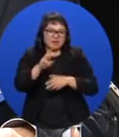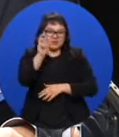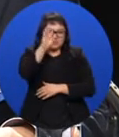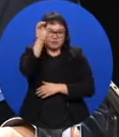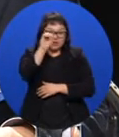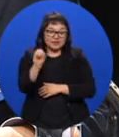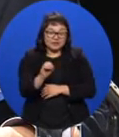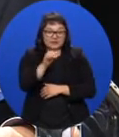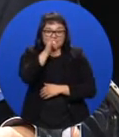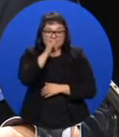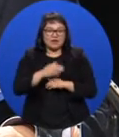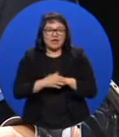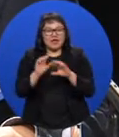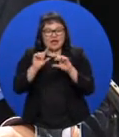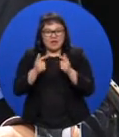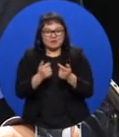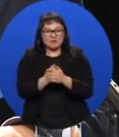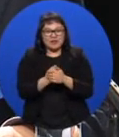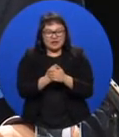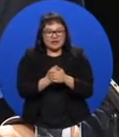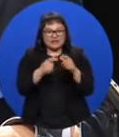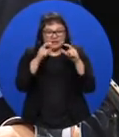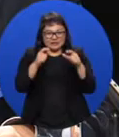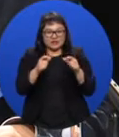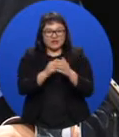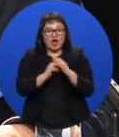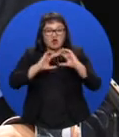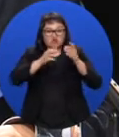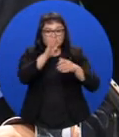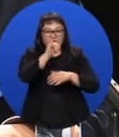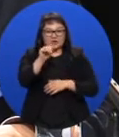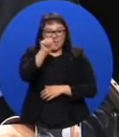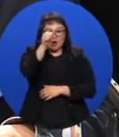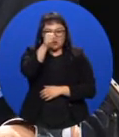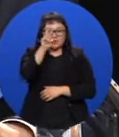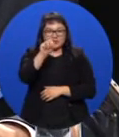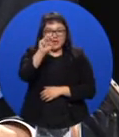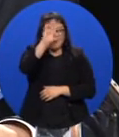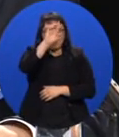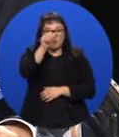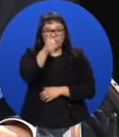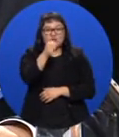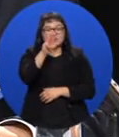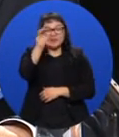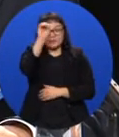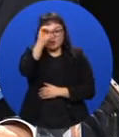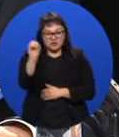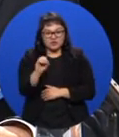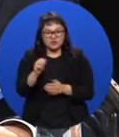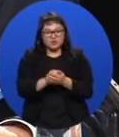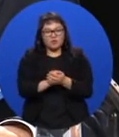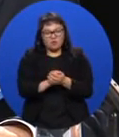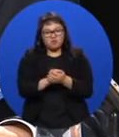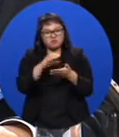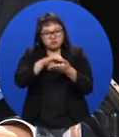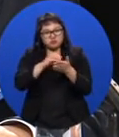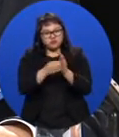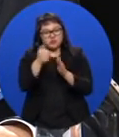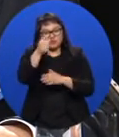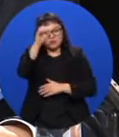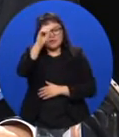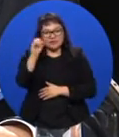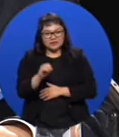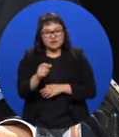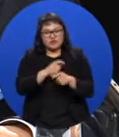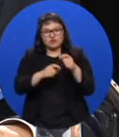30%였습니다. 그래서 아니죠. 지역 현안을 국비가 53%입니다. 그런데 53% 좋습니다. 네. 대략 뭐 50% 정도 되니까